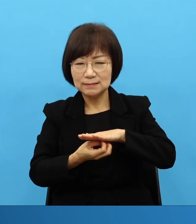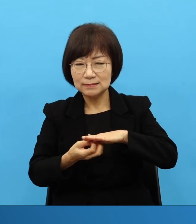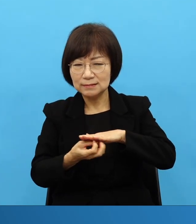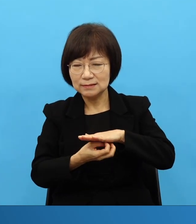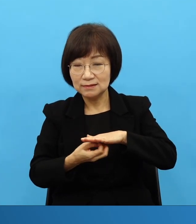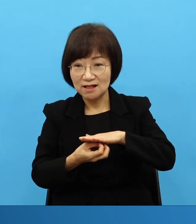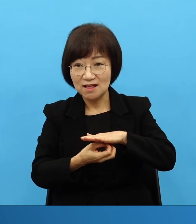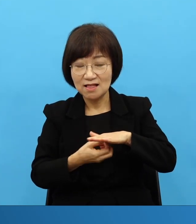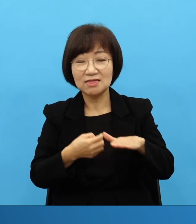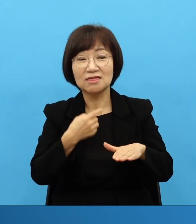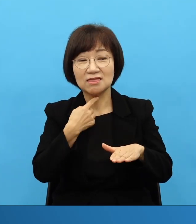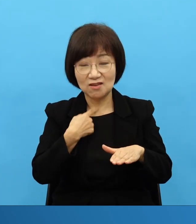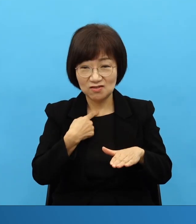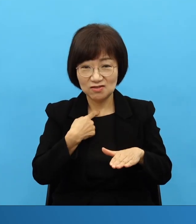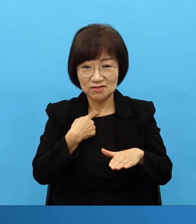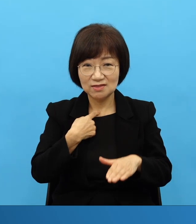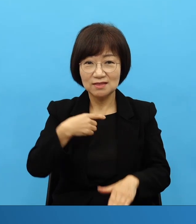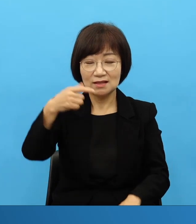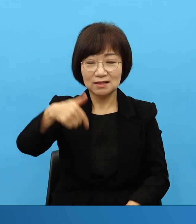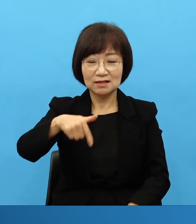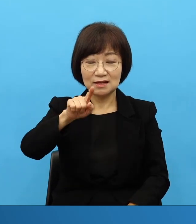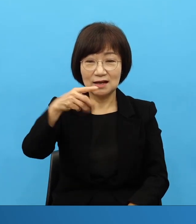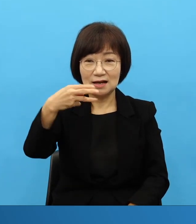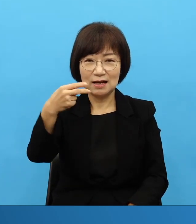follow and simply follow Jesus. 빨리